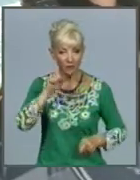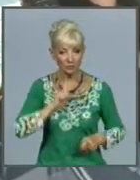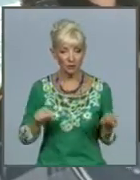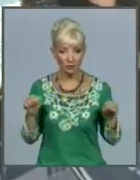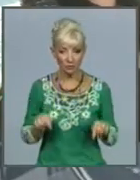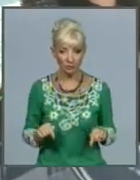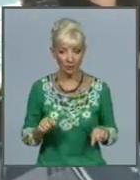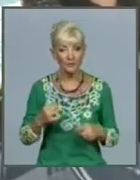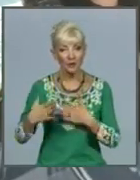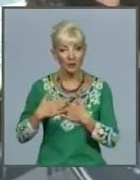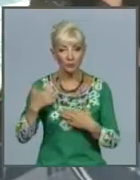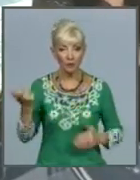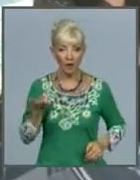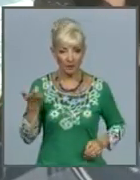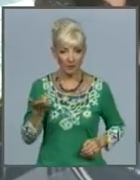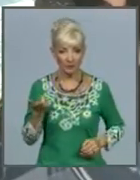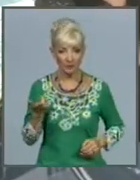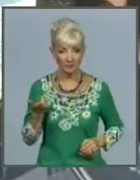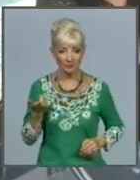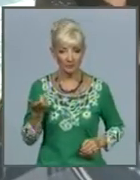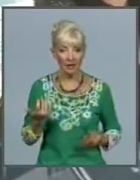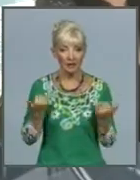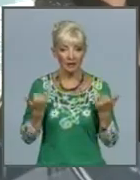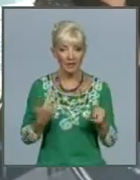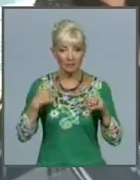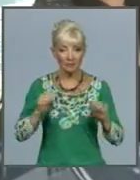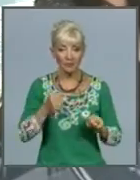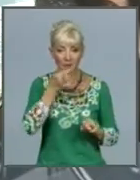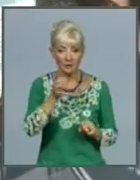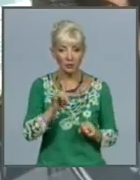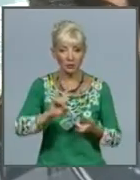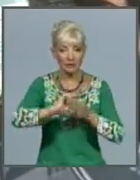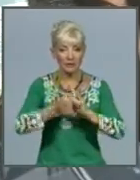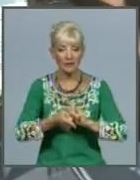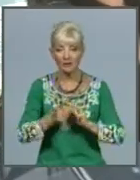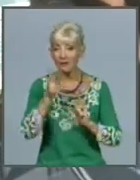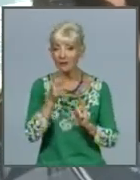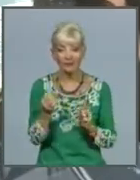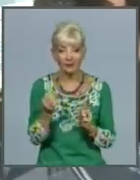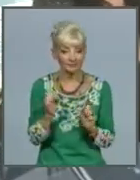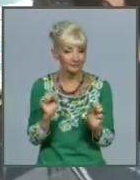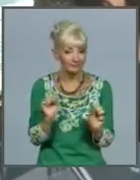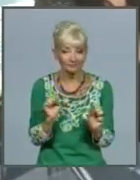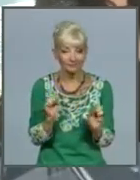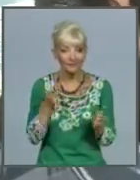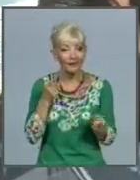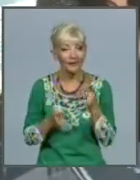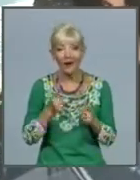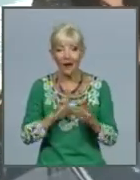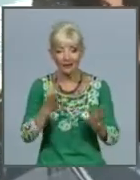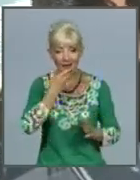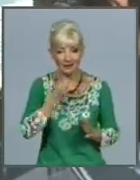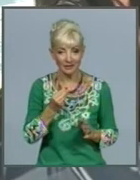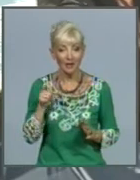Харьков. Сейчас могу сказать за то, что он стал нереально красивым. То есть и ты ходишь, куда бы ты ни ходил, неважно,